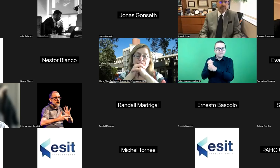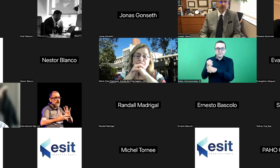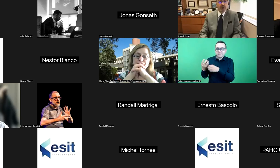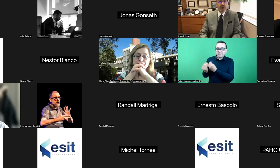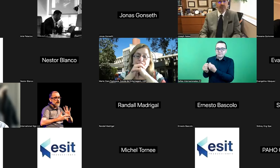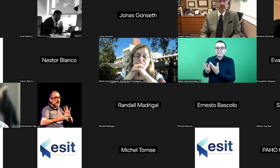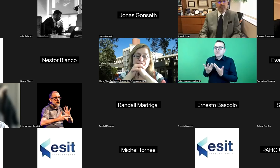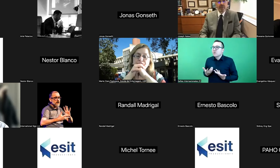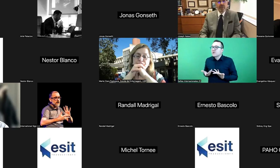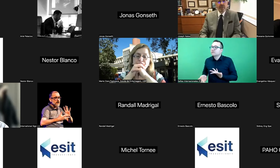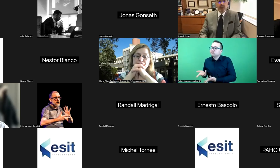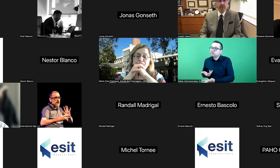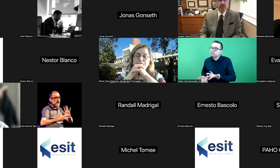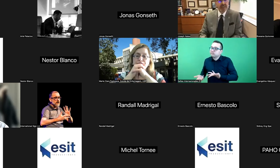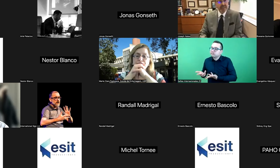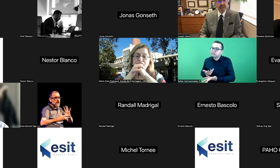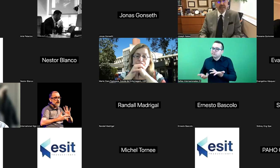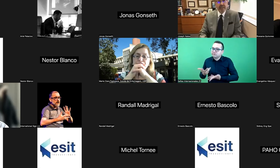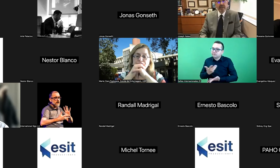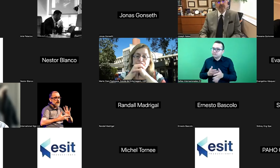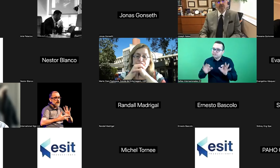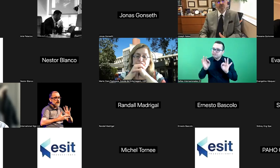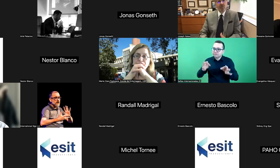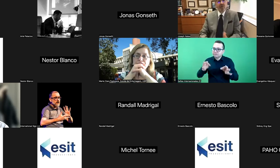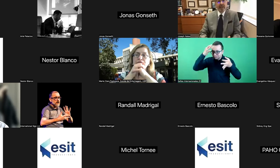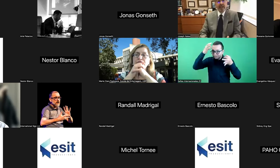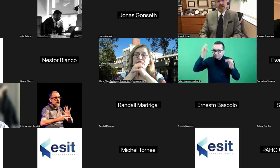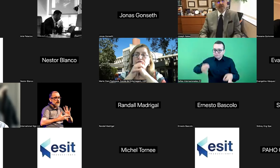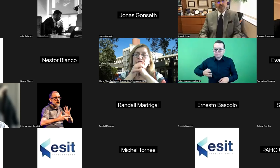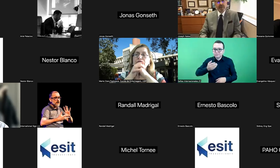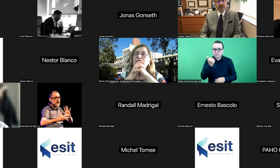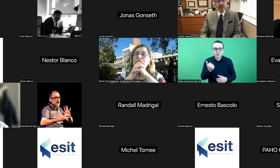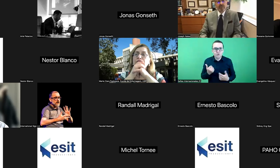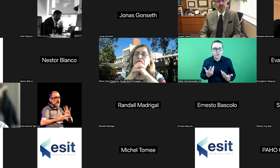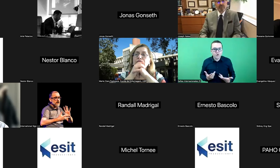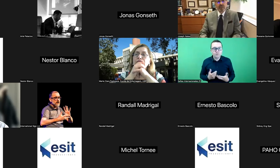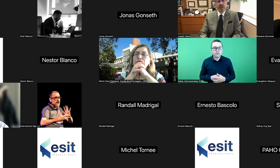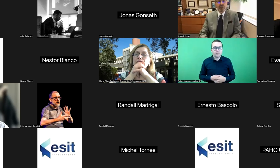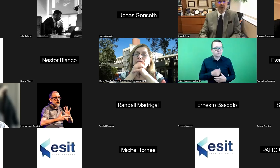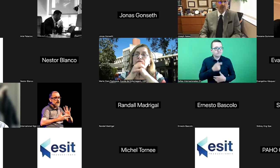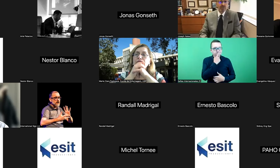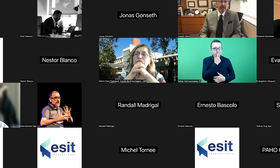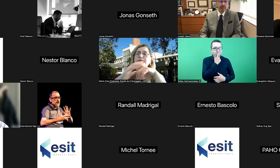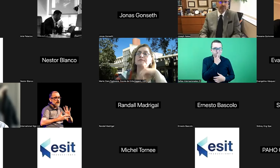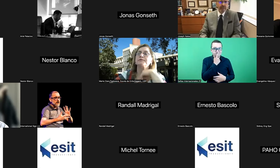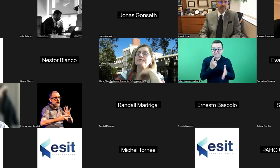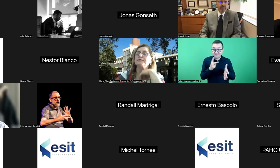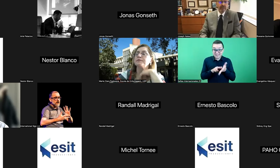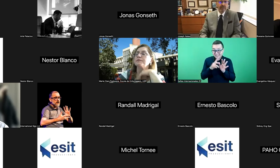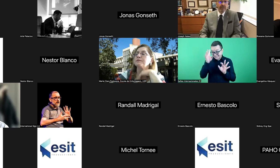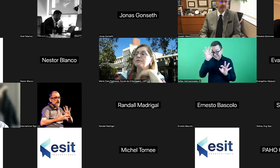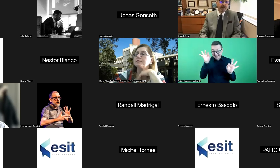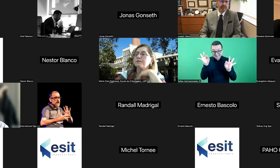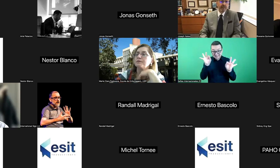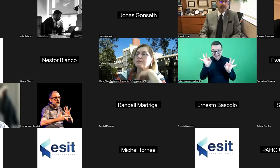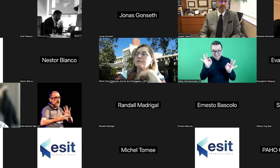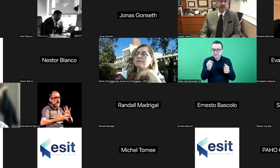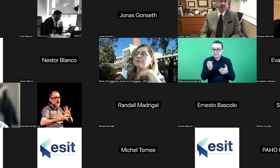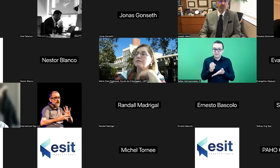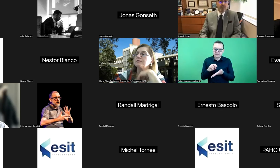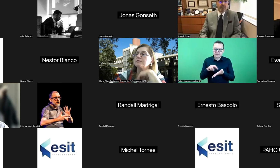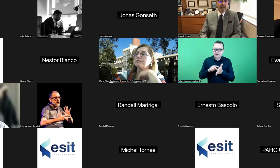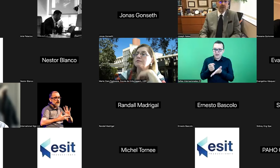intensifs, afin de prendre la meilleure décision pour les patients. Et je pense que cette stratégie donne de la valeur à ma gestion de